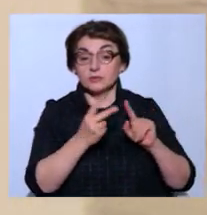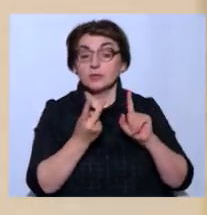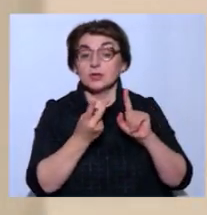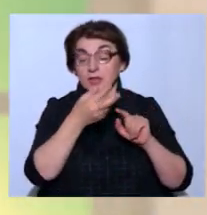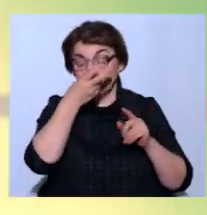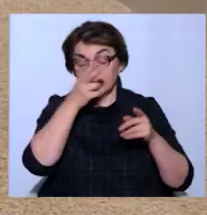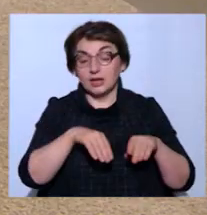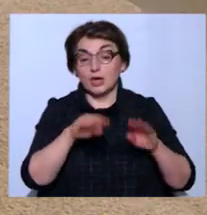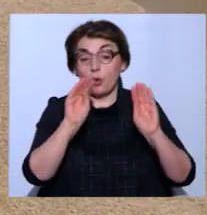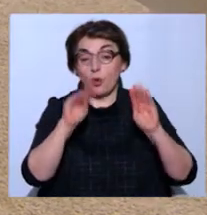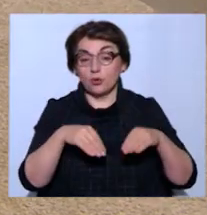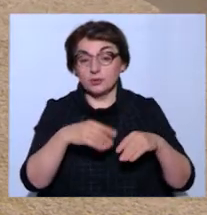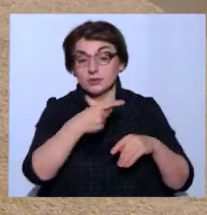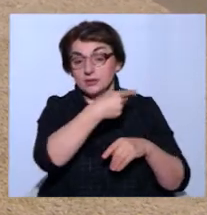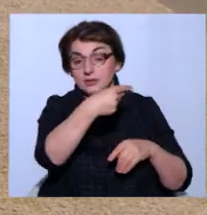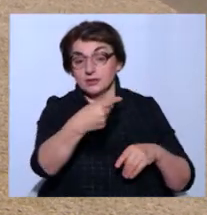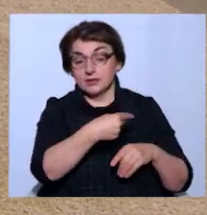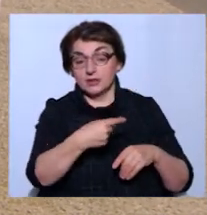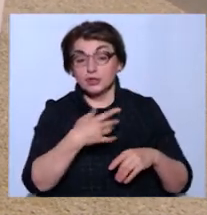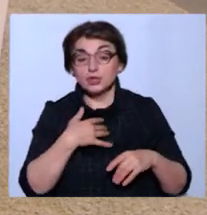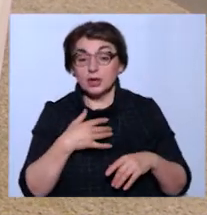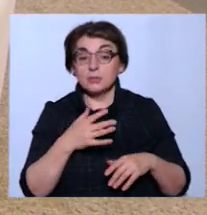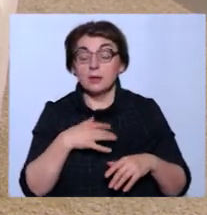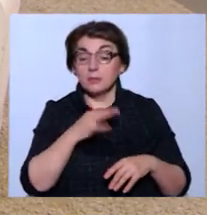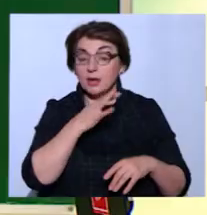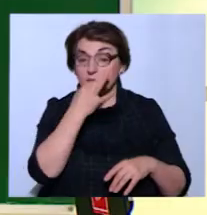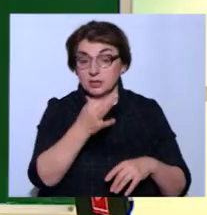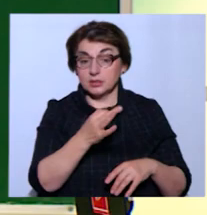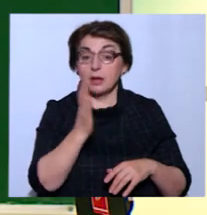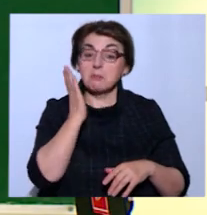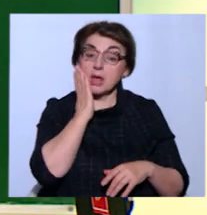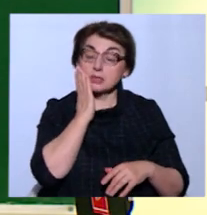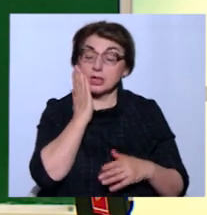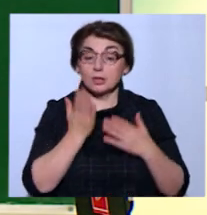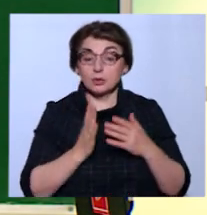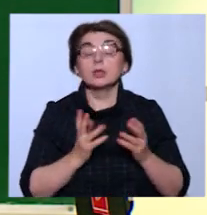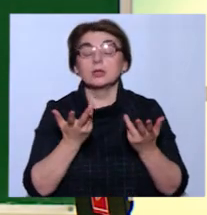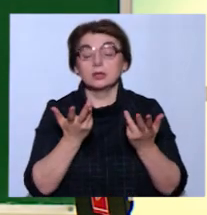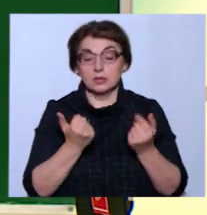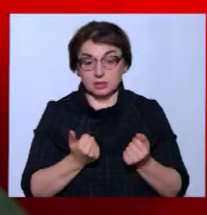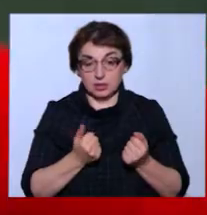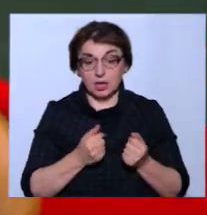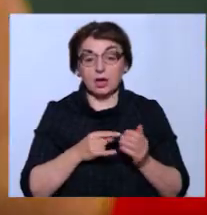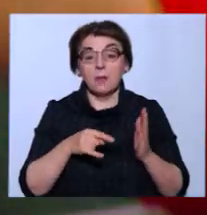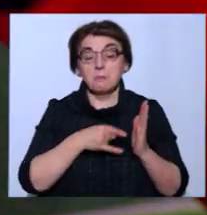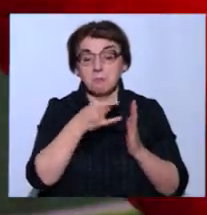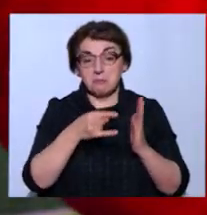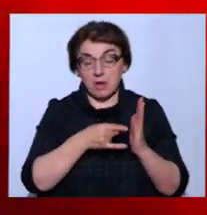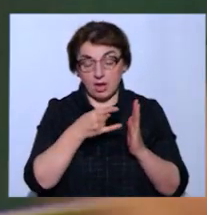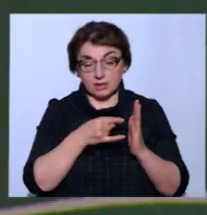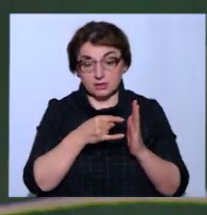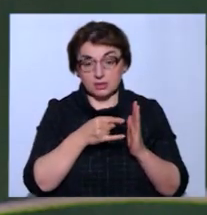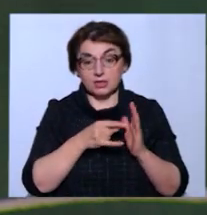დანარჩენი სტრიქონები. გამართლდა ჩემი ვარაუდი? რა თქმა უნდა, გამართლდა. მაგნიტმა რკინის სარჭები